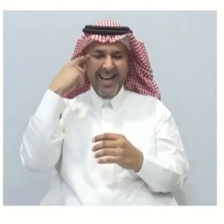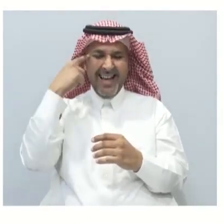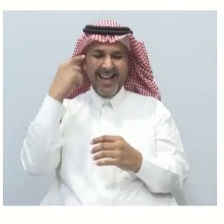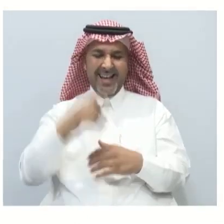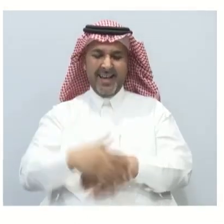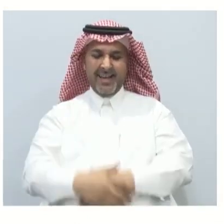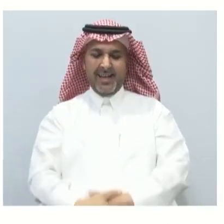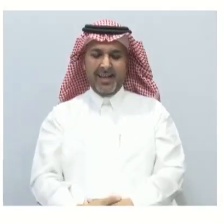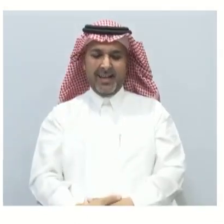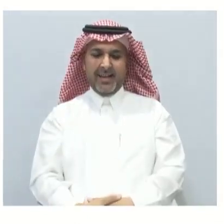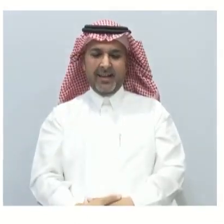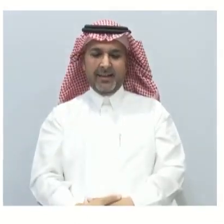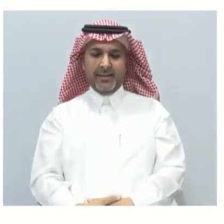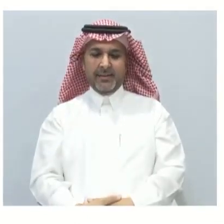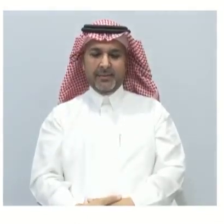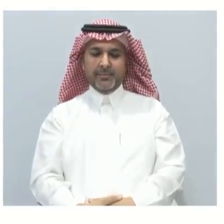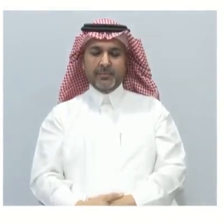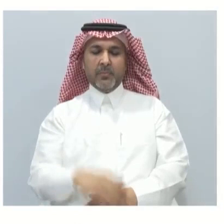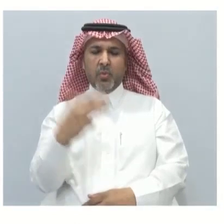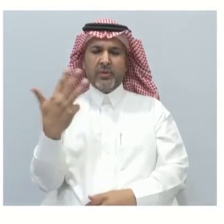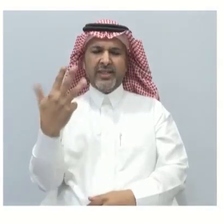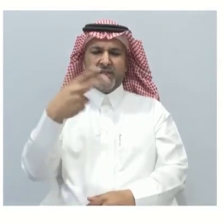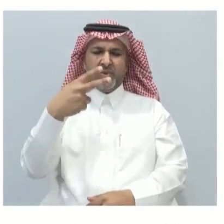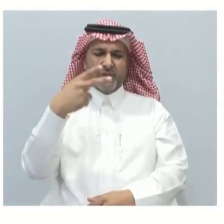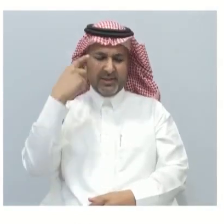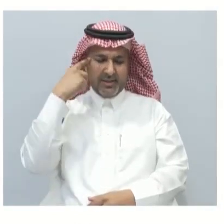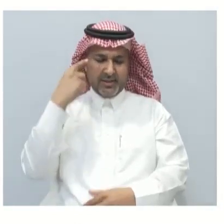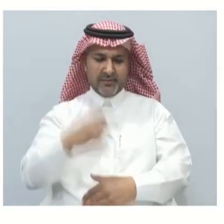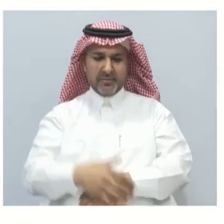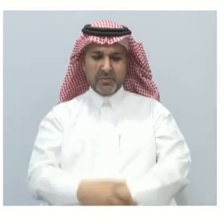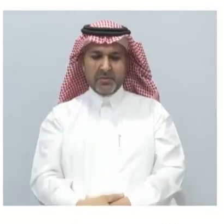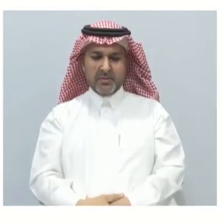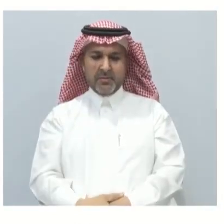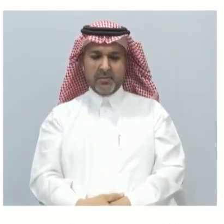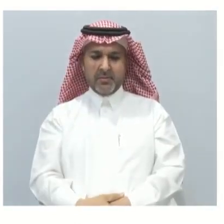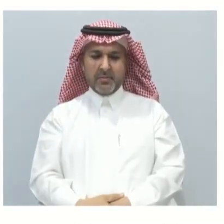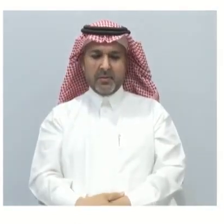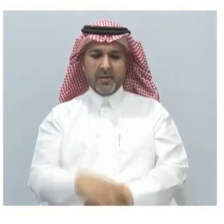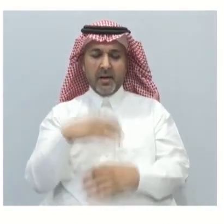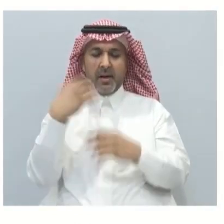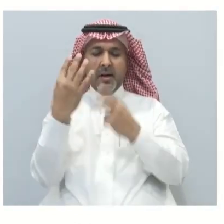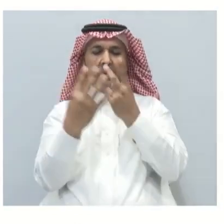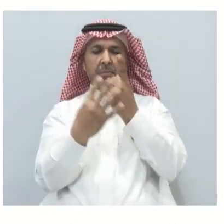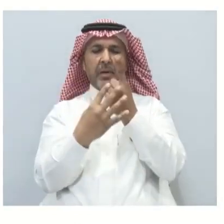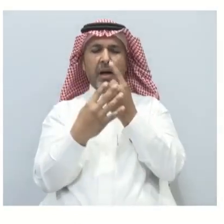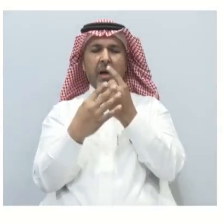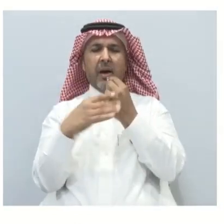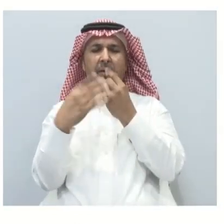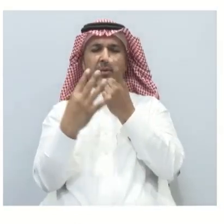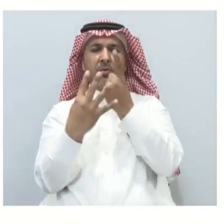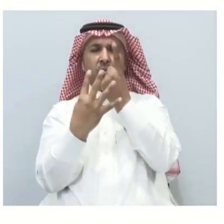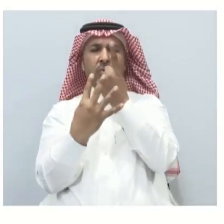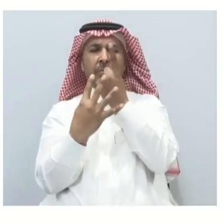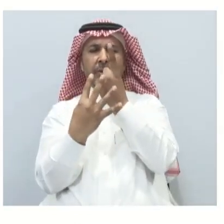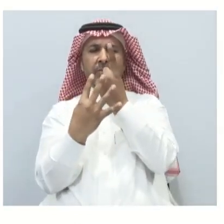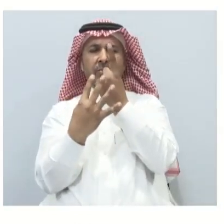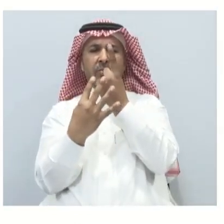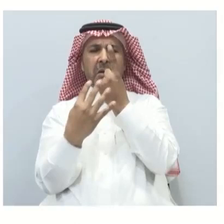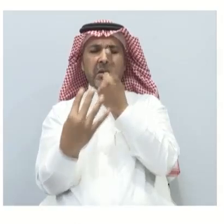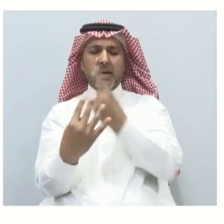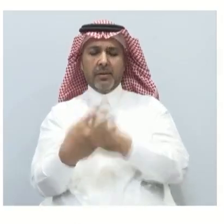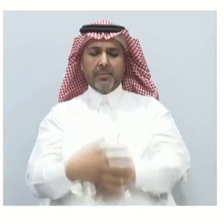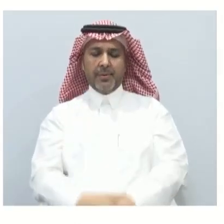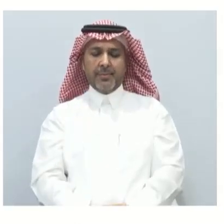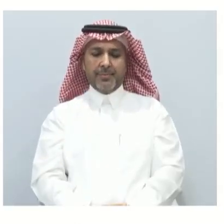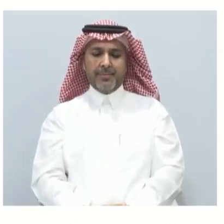79 يعني يعني يكفينا الى هنا لما نجي للار اس ان فبالتالي لاحظ